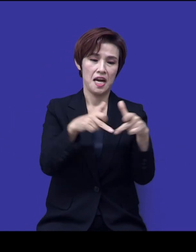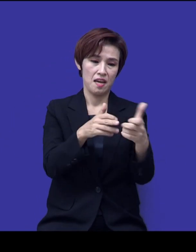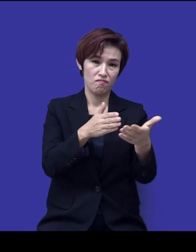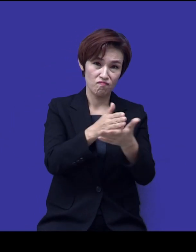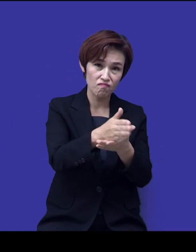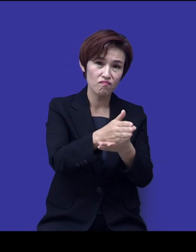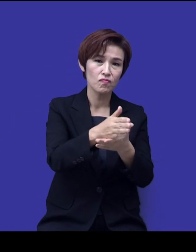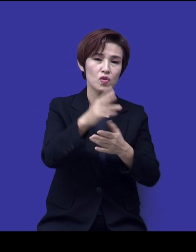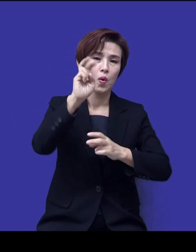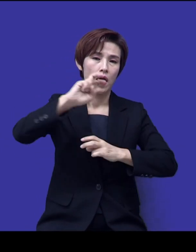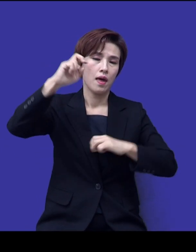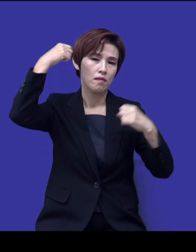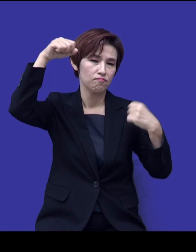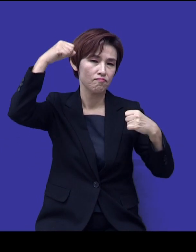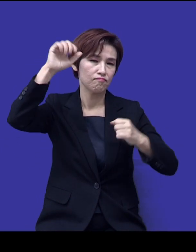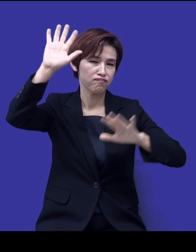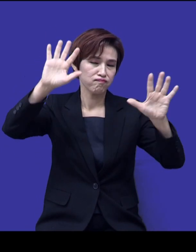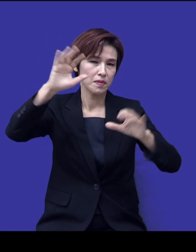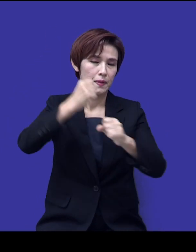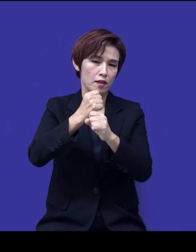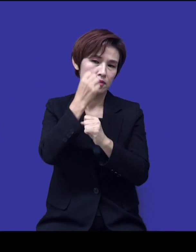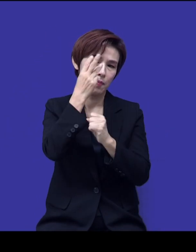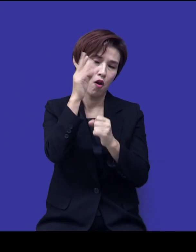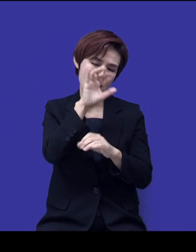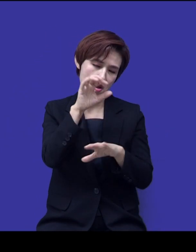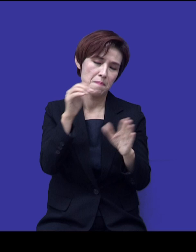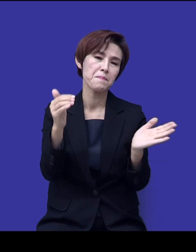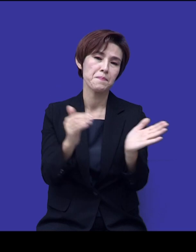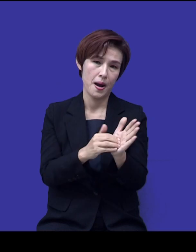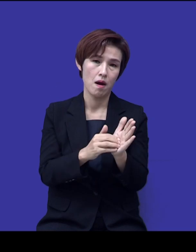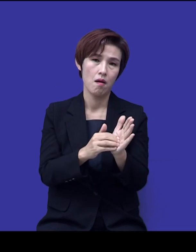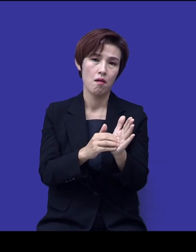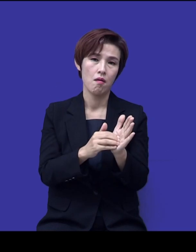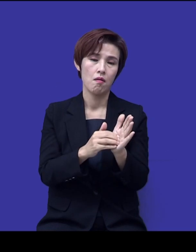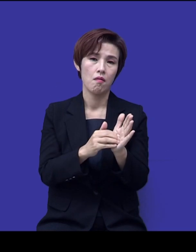하나 했어요. 한 석 달 연습했고, 네. 다 대본